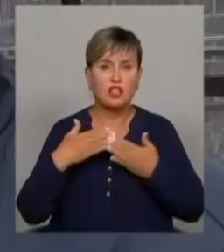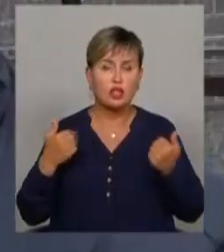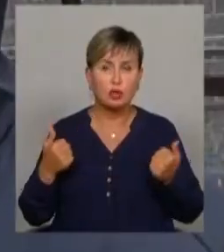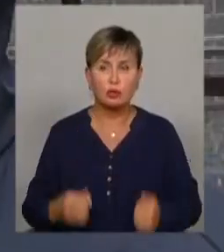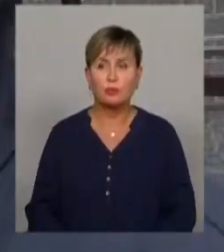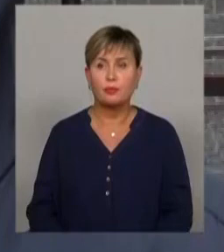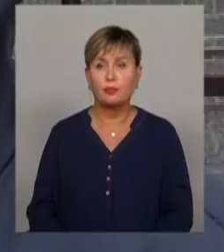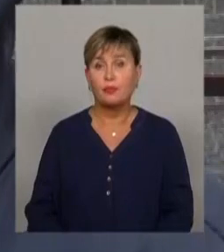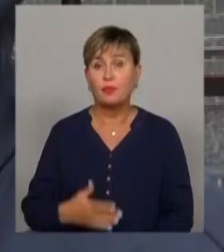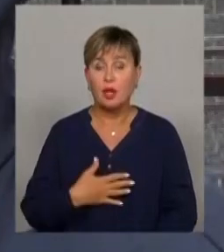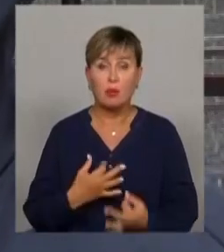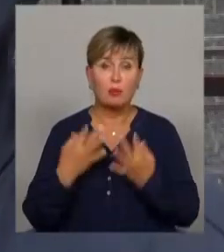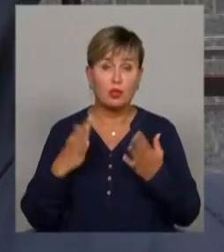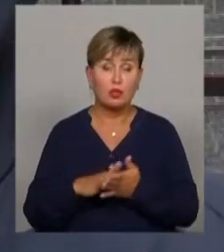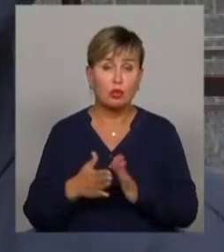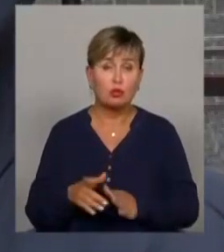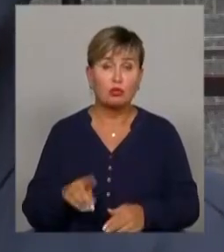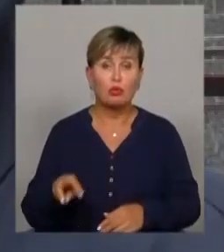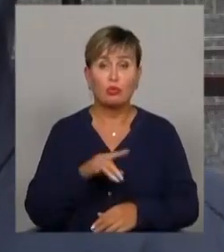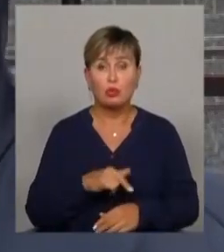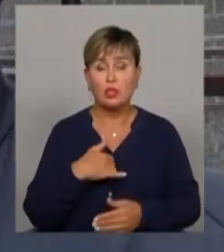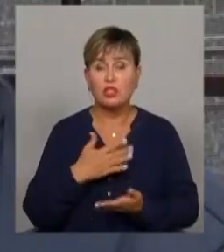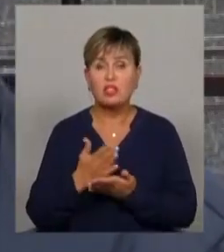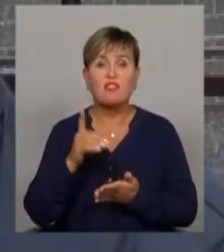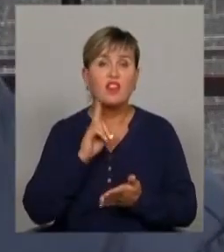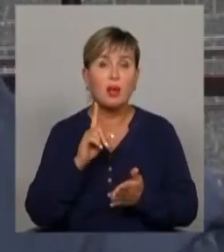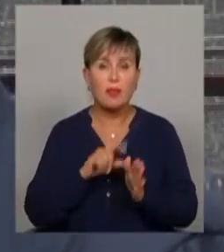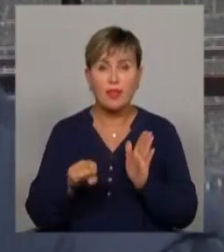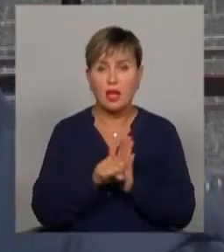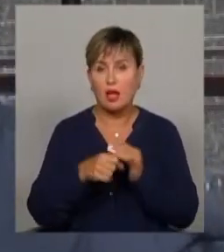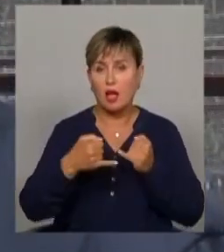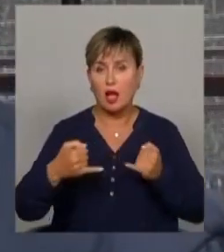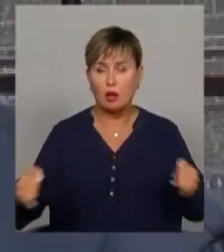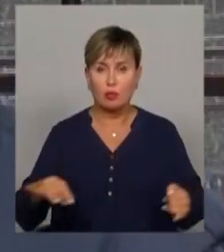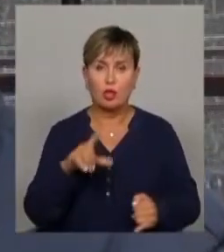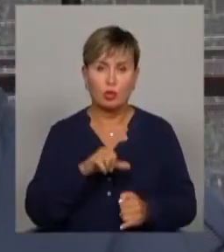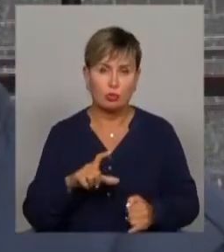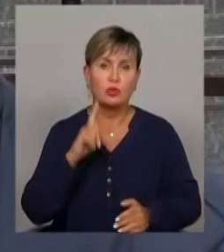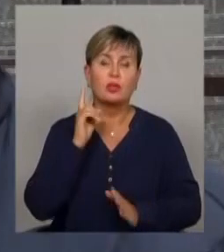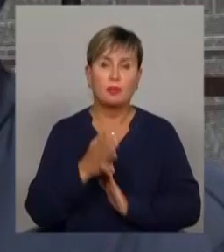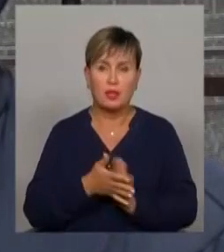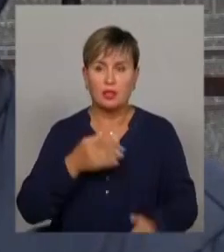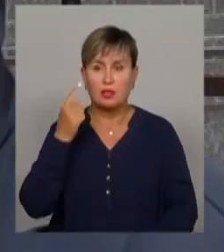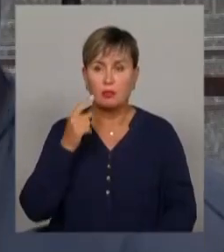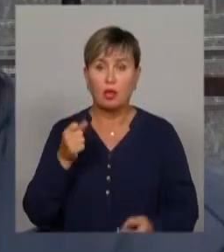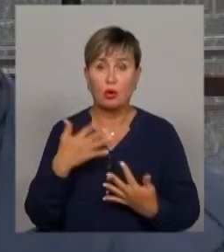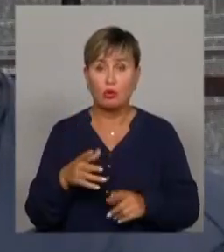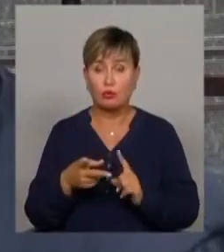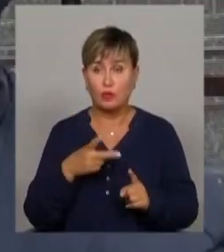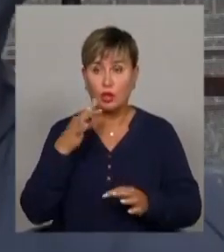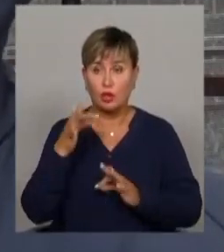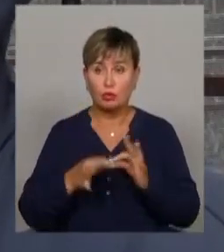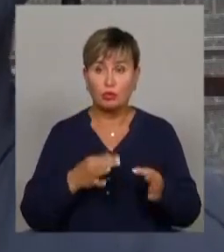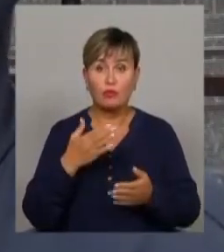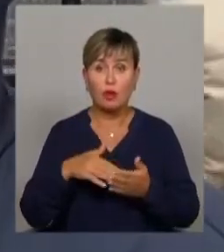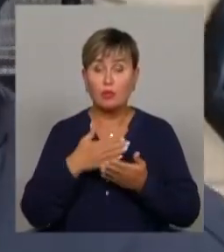Нам объяснили ситуацию, что мы находимся на временном кабеле. Соответственно, все люди отнеслись с пониманием. А вот уже вторые сутки